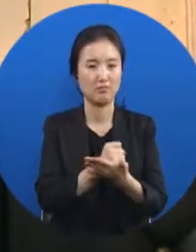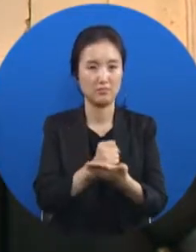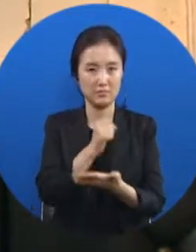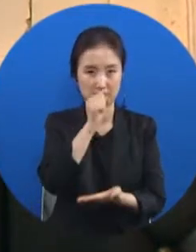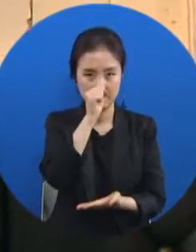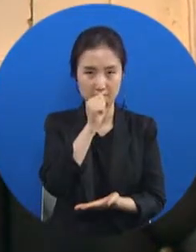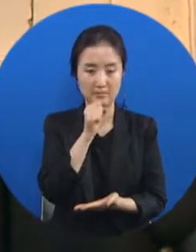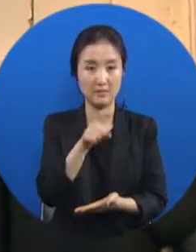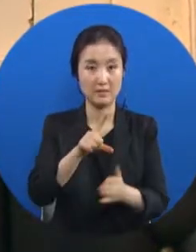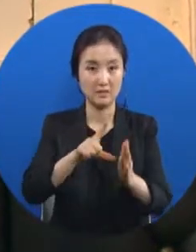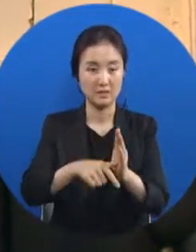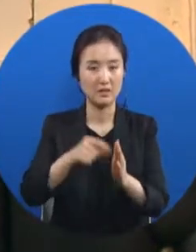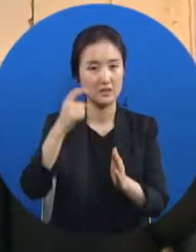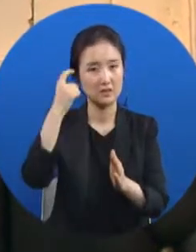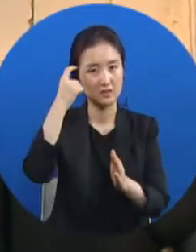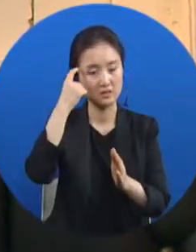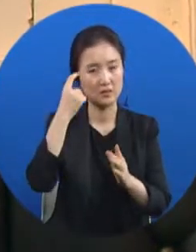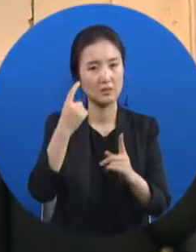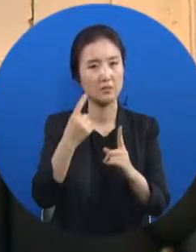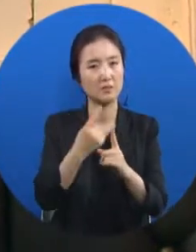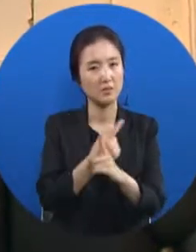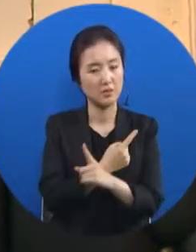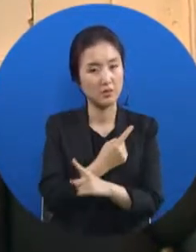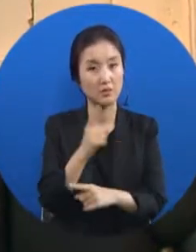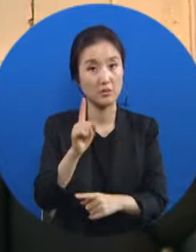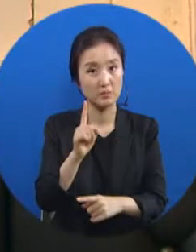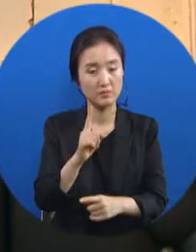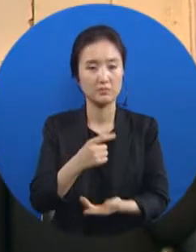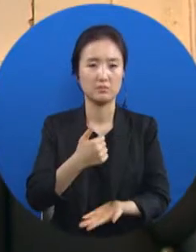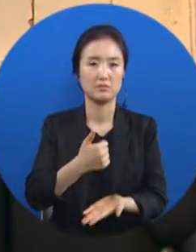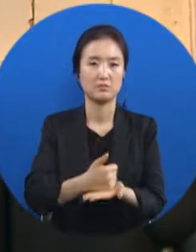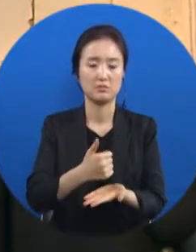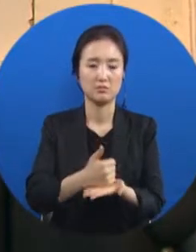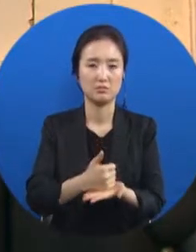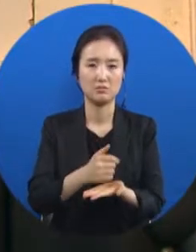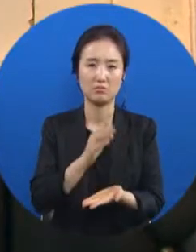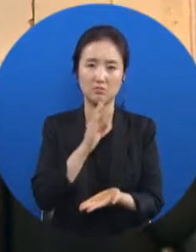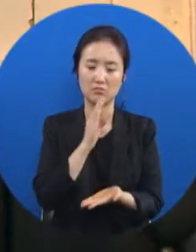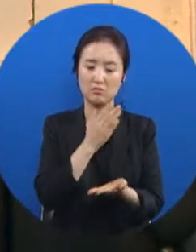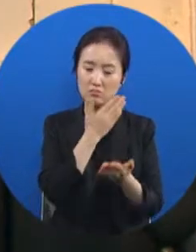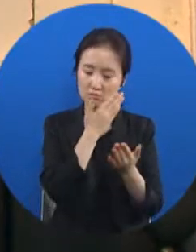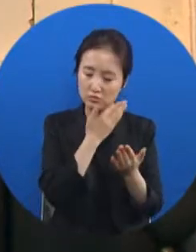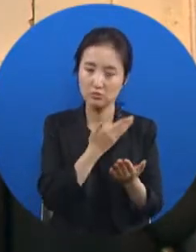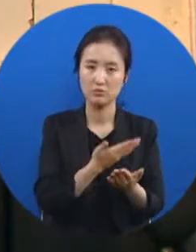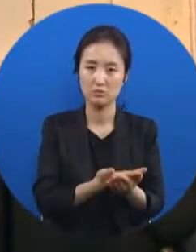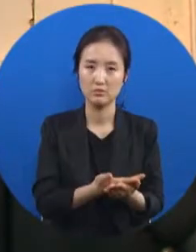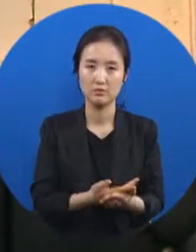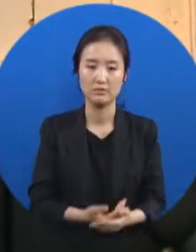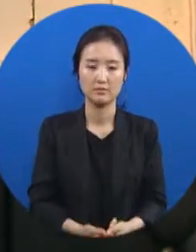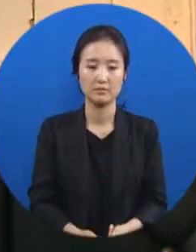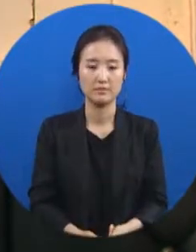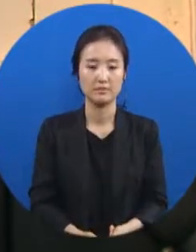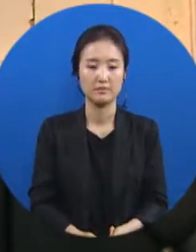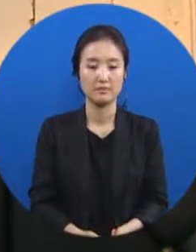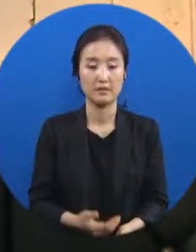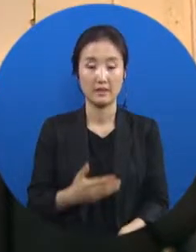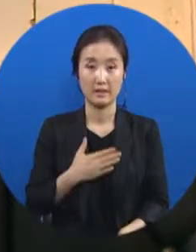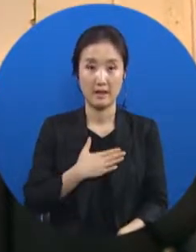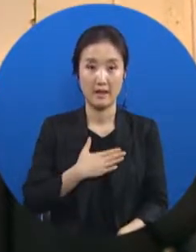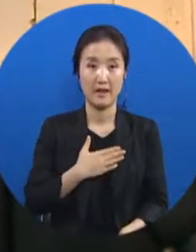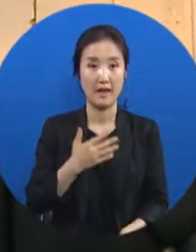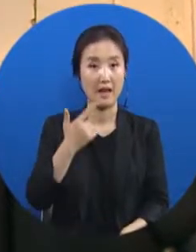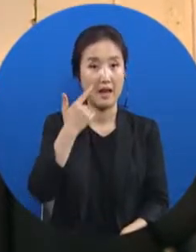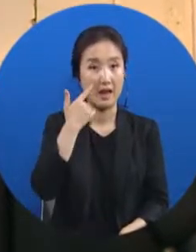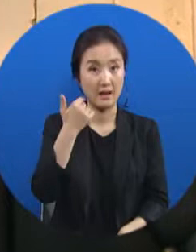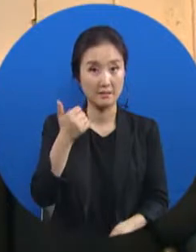그때부터 이제 생각이 변하더라고요. 아 칭찬이 되게 중요하구나라는 게. 저는 지금도요. 저희 아버지가